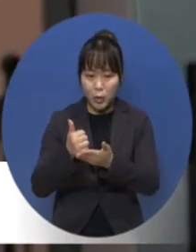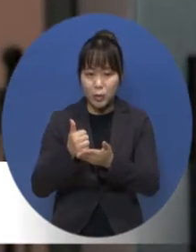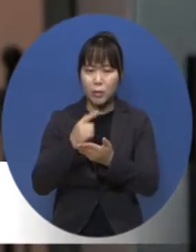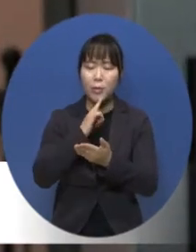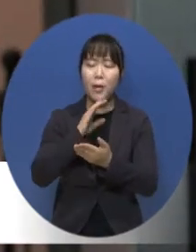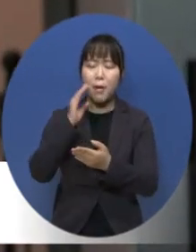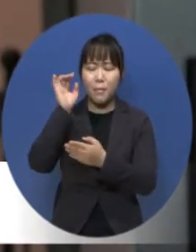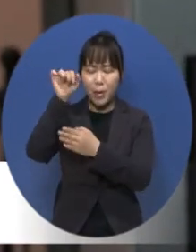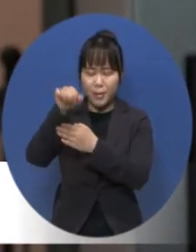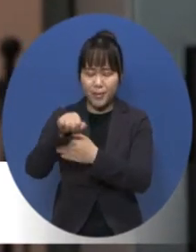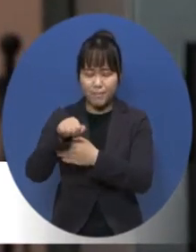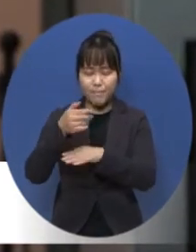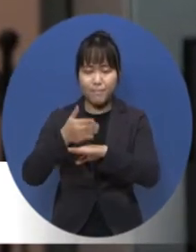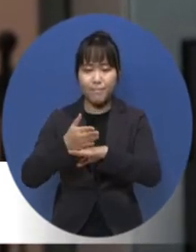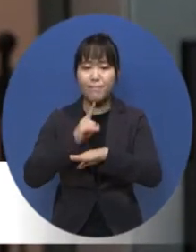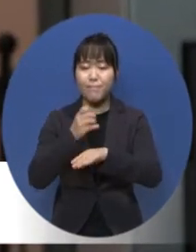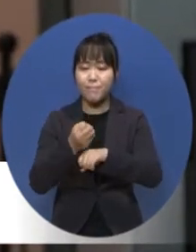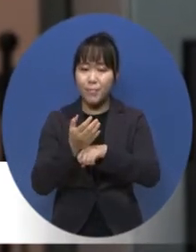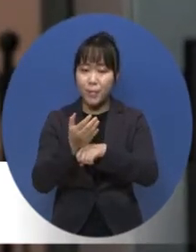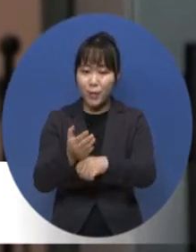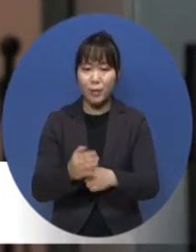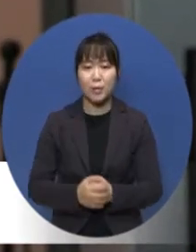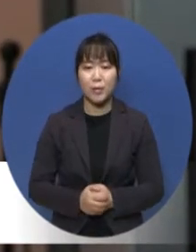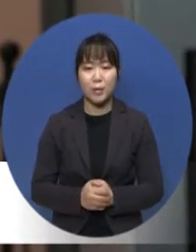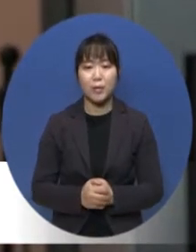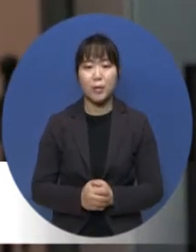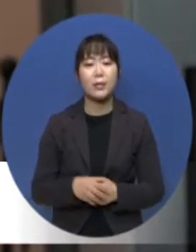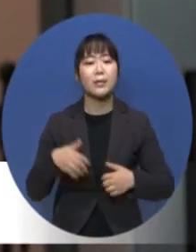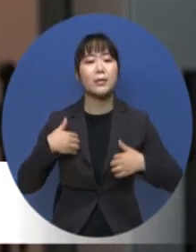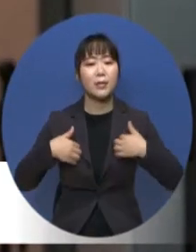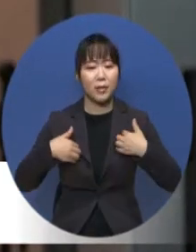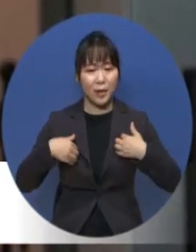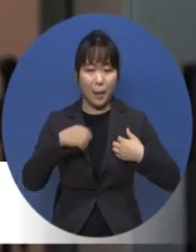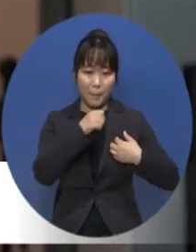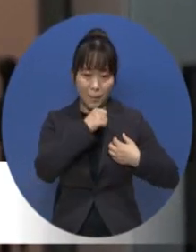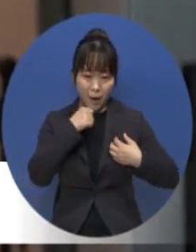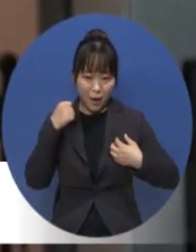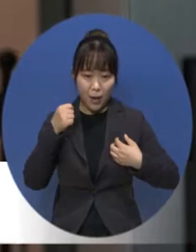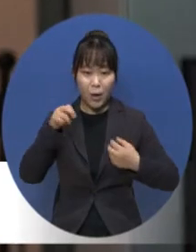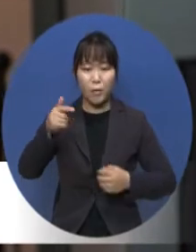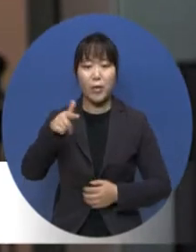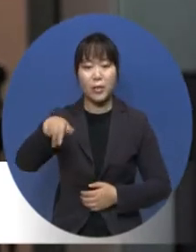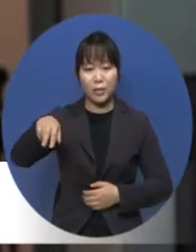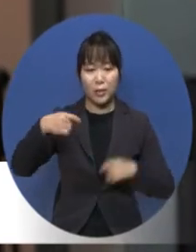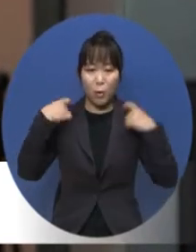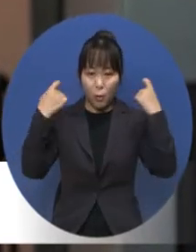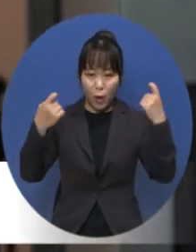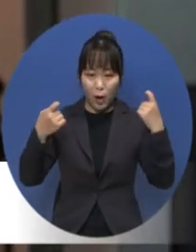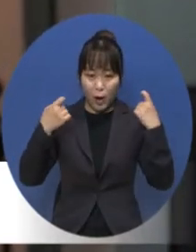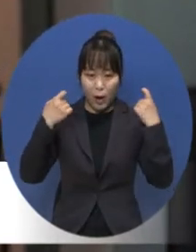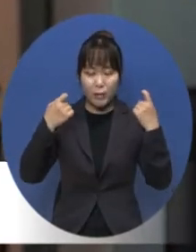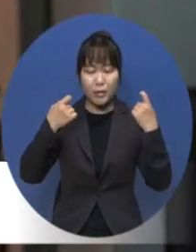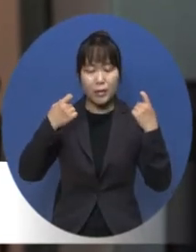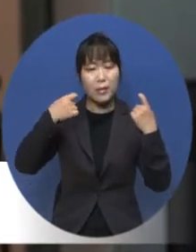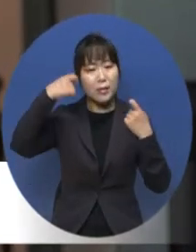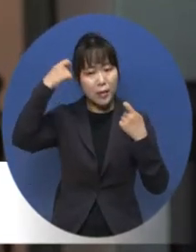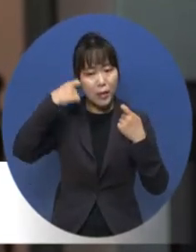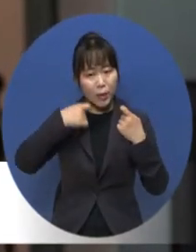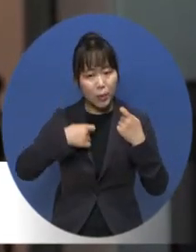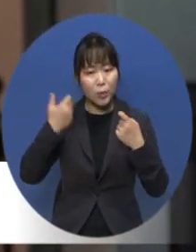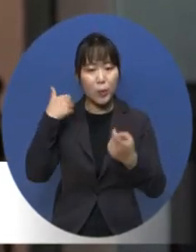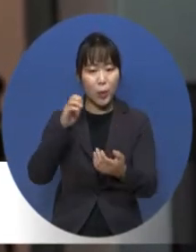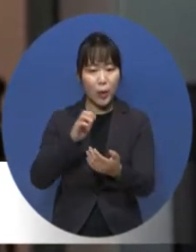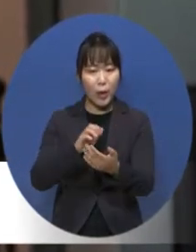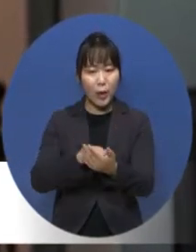보리숙에서 대단히 감사의 말씀을 드리고 즐겁게 맛있게 웰리스 감각을 진짜 느끼고